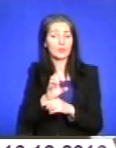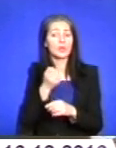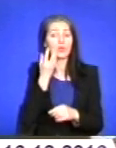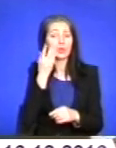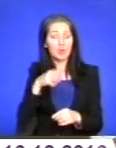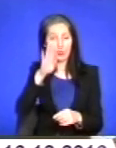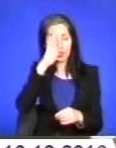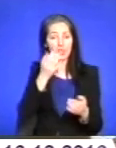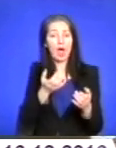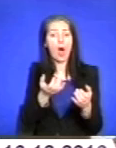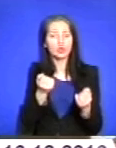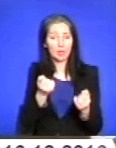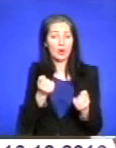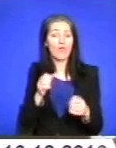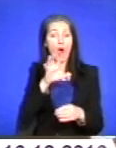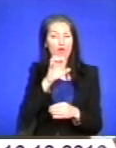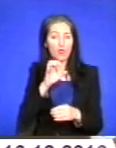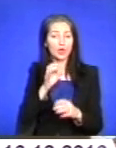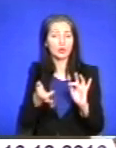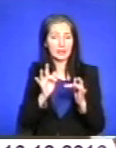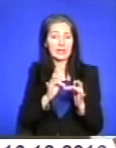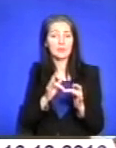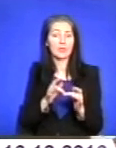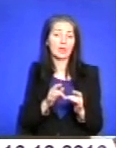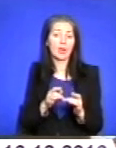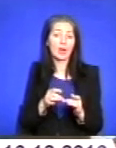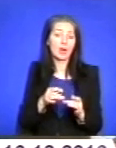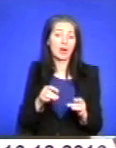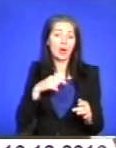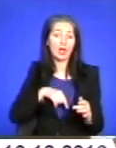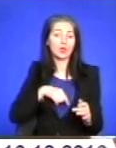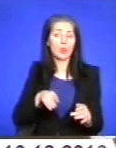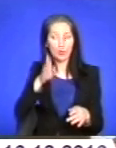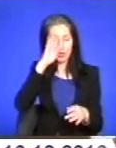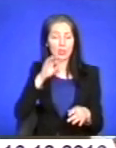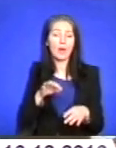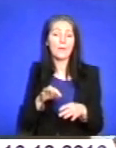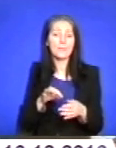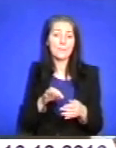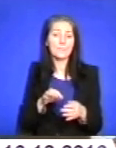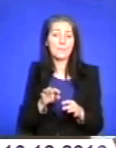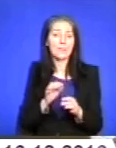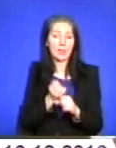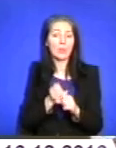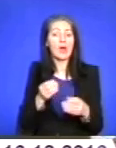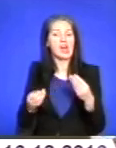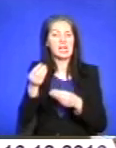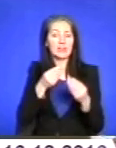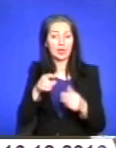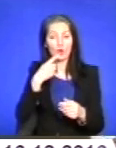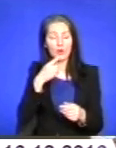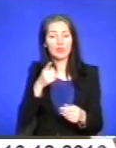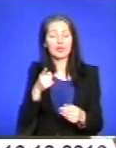вказані фото інтимного характеру, він проводив шантаж. Тобто розповідав, що скине фотографії в інтернет,